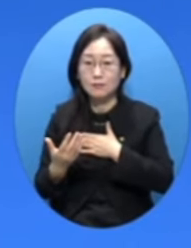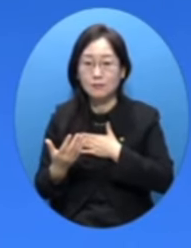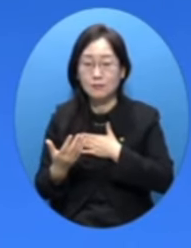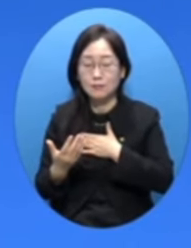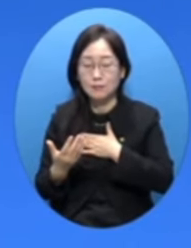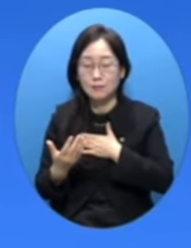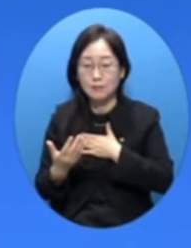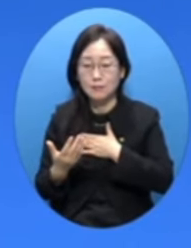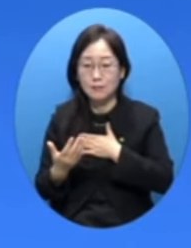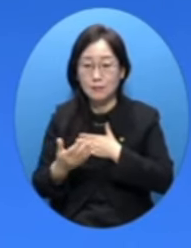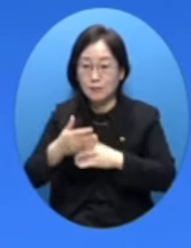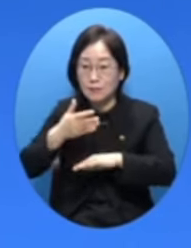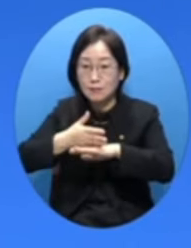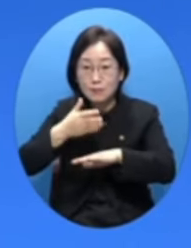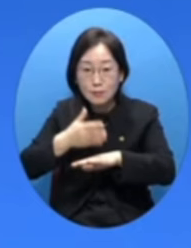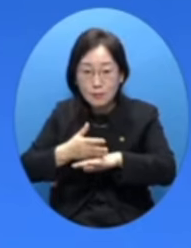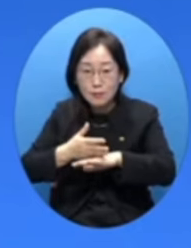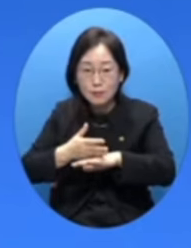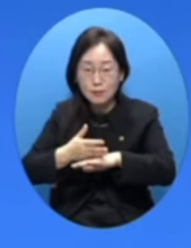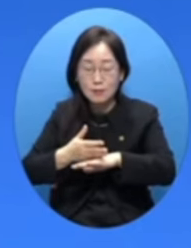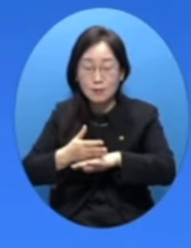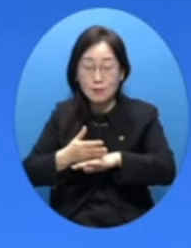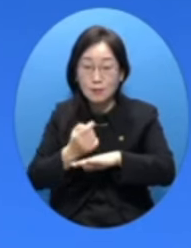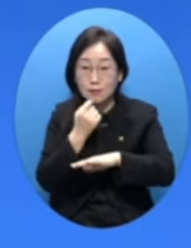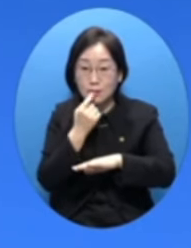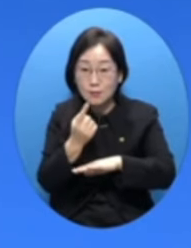이때 감사를 드릴 수 있는 것은